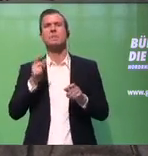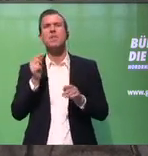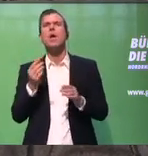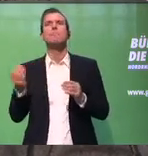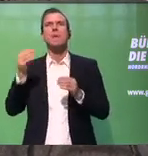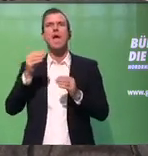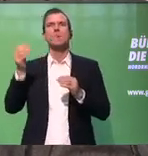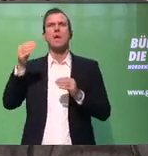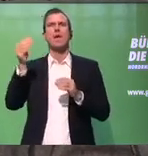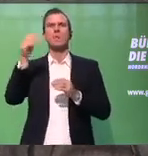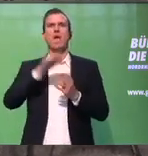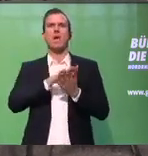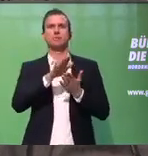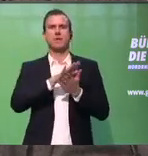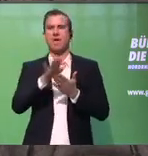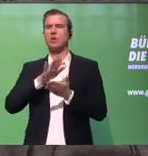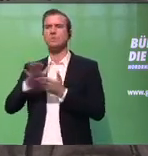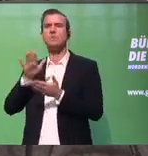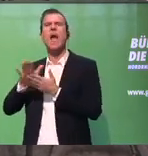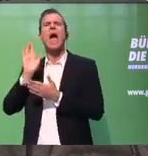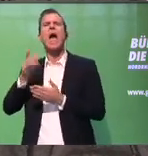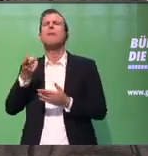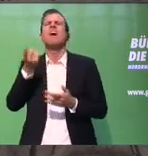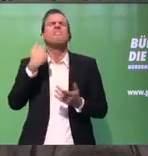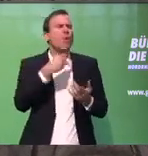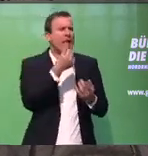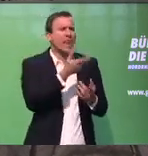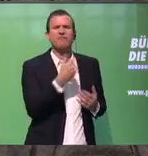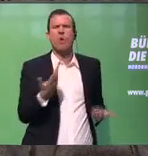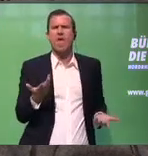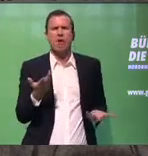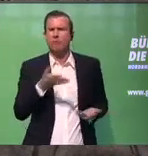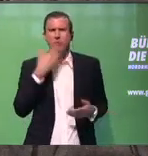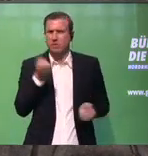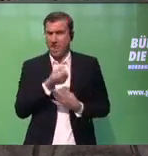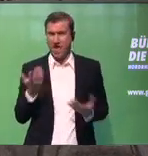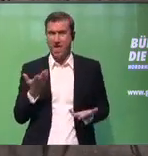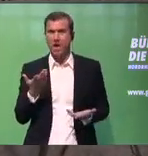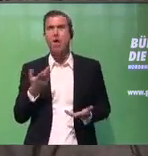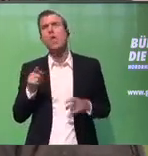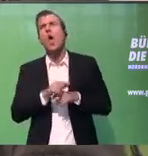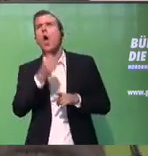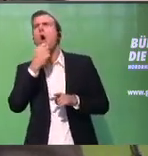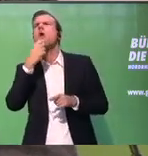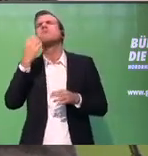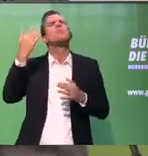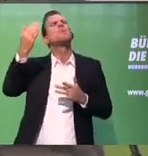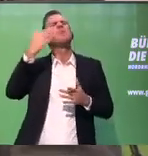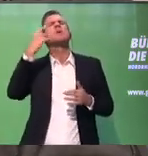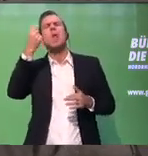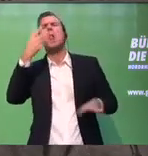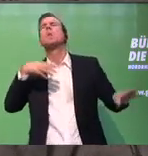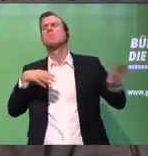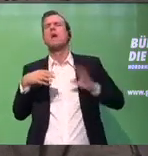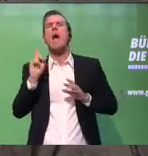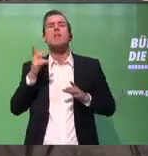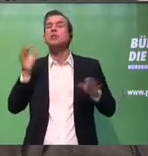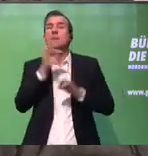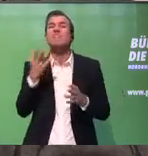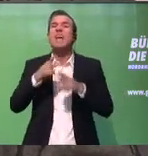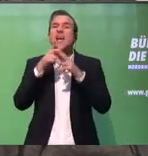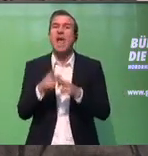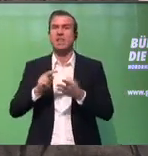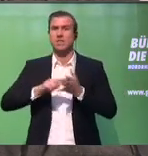Ausgaben werden mit Luftbuchen gegenfinanziert oder nach dem Prinzip Hoffnung oder, was am allerschlimmsten ist, in der